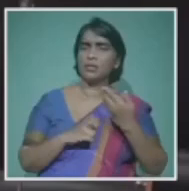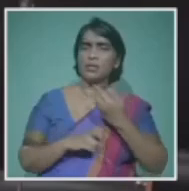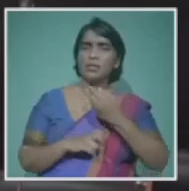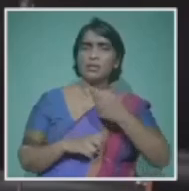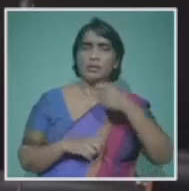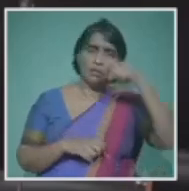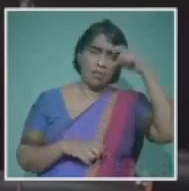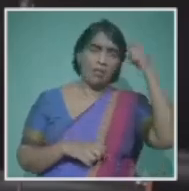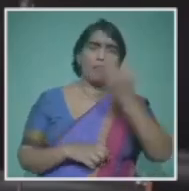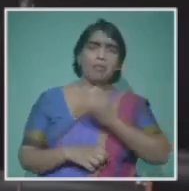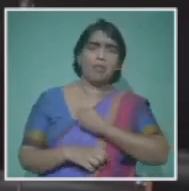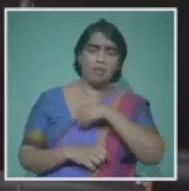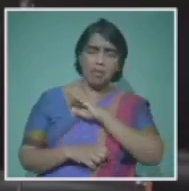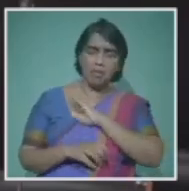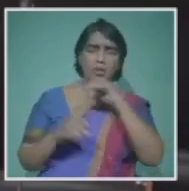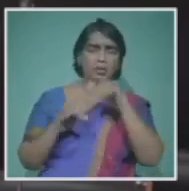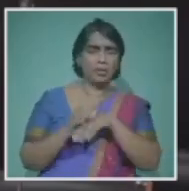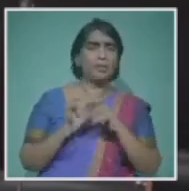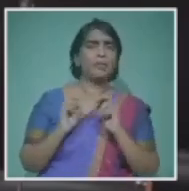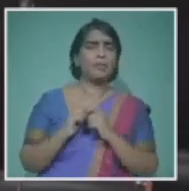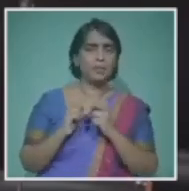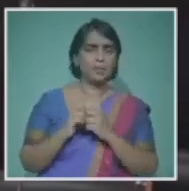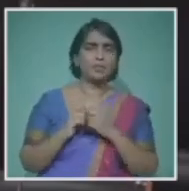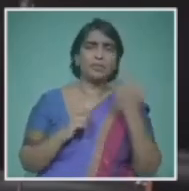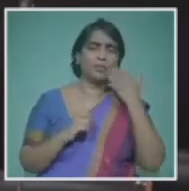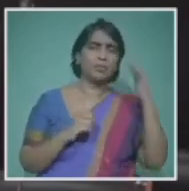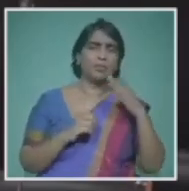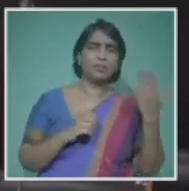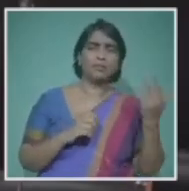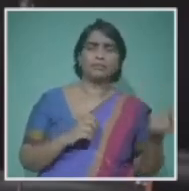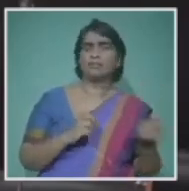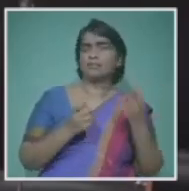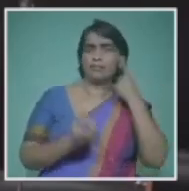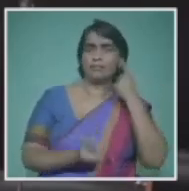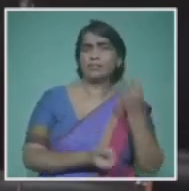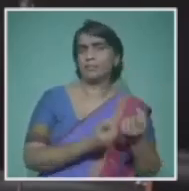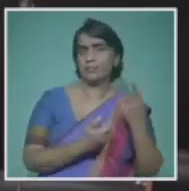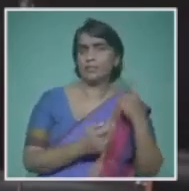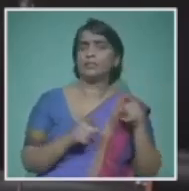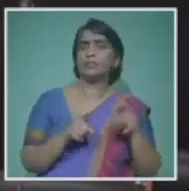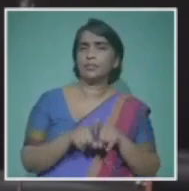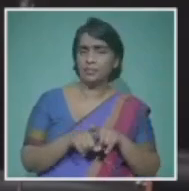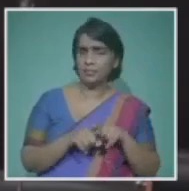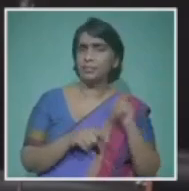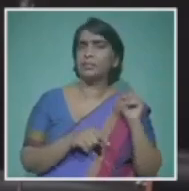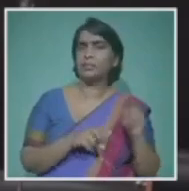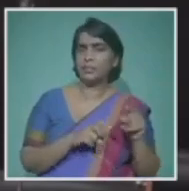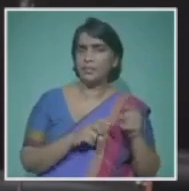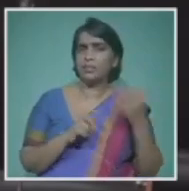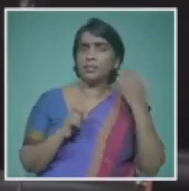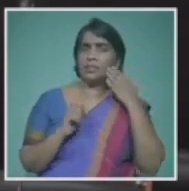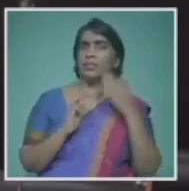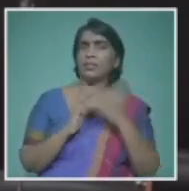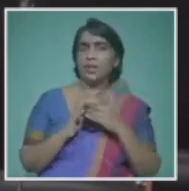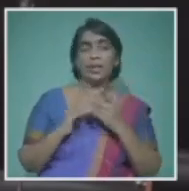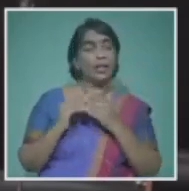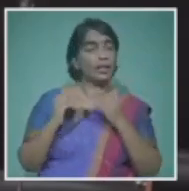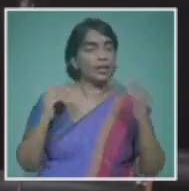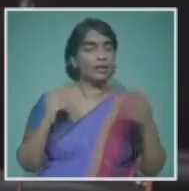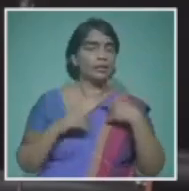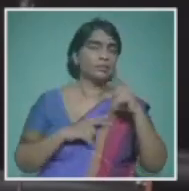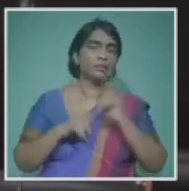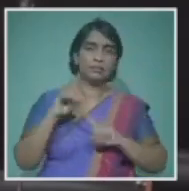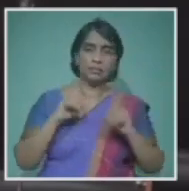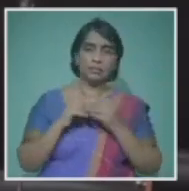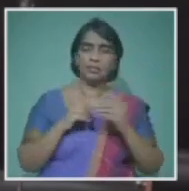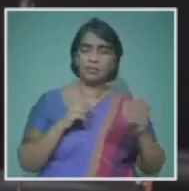සමාජය තුලම තියෙන ප්‍රශ්න ගිහි සමාජය තුලින් මතුවෙනවා. අපි මේ කාරණාදී අපි දීර්ඝ වශයෙන්